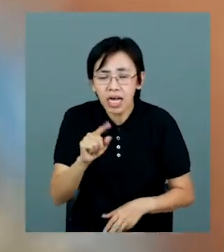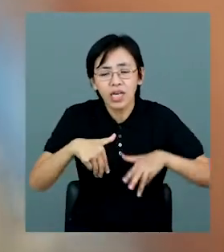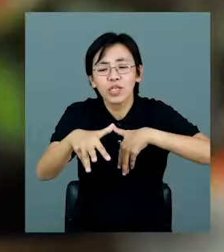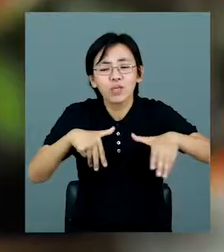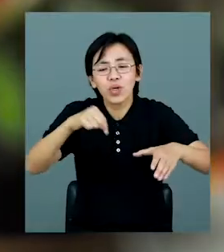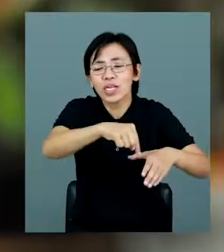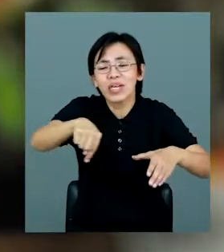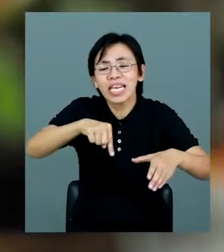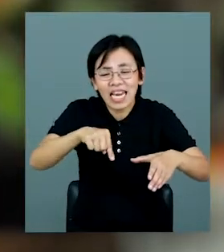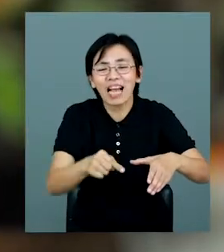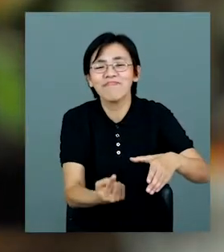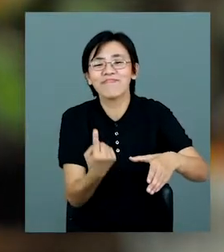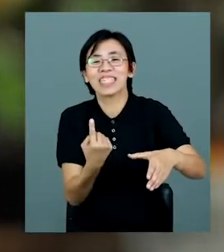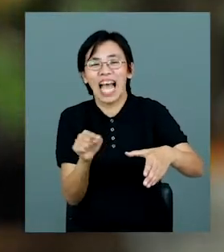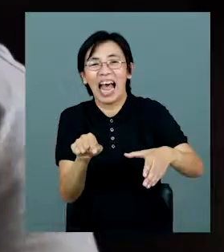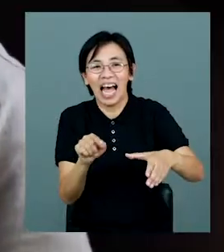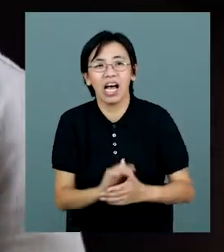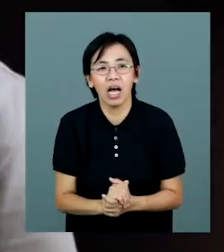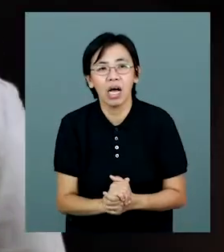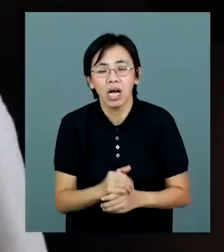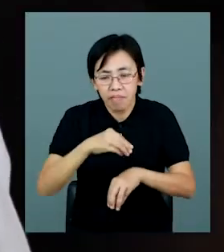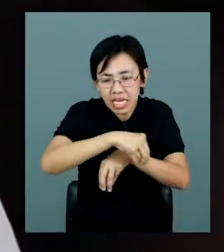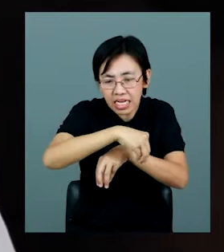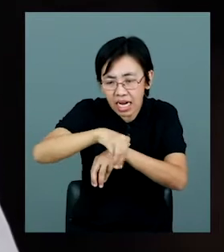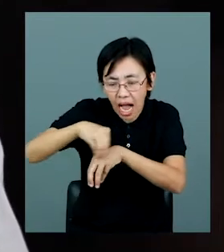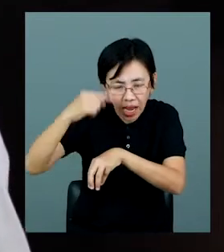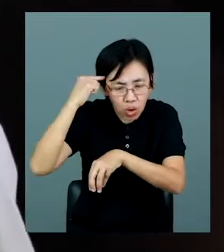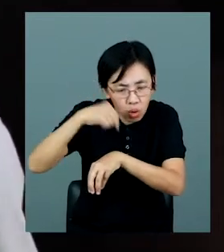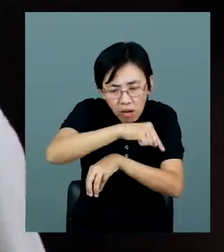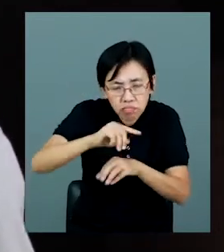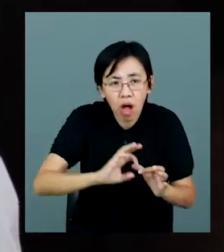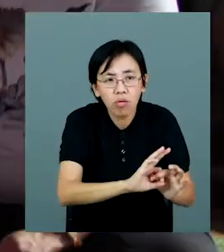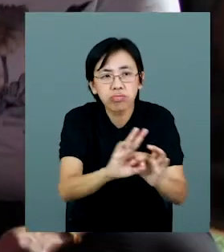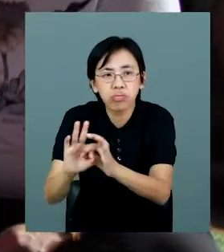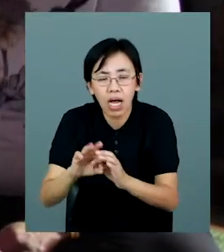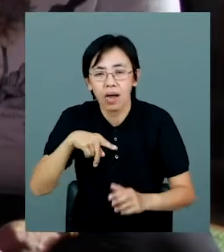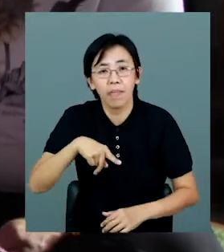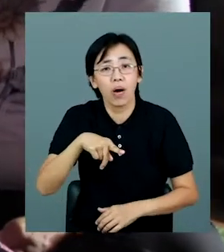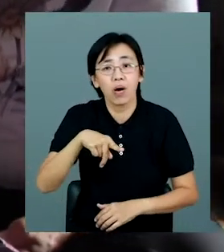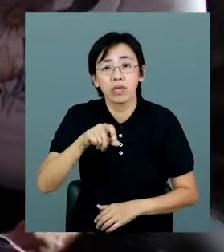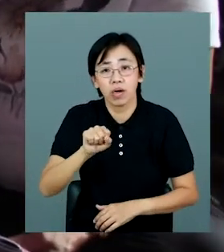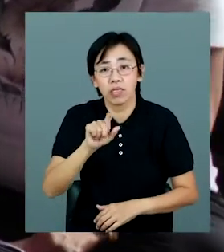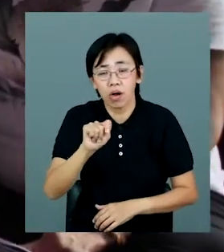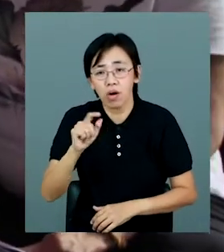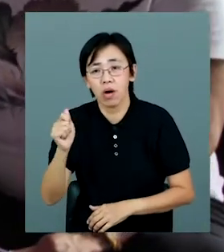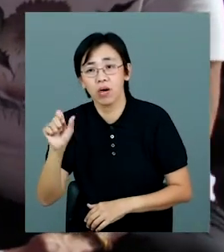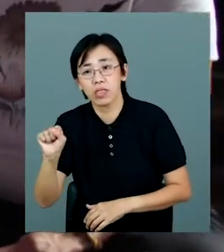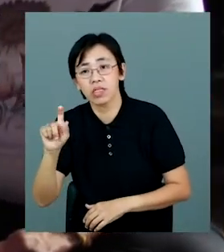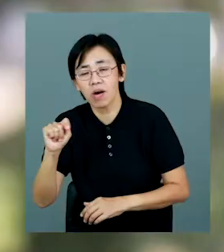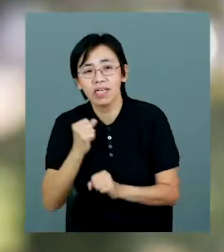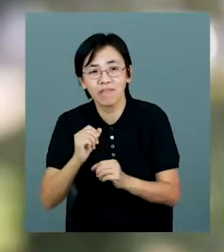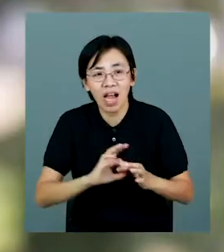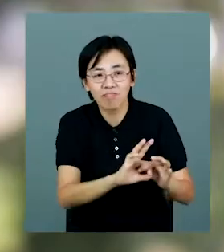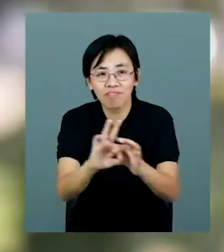หมือนคนที่มาจากชุมชนเดียวกันนะคะมันมีความเป็นเครือข่ายกันอยู่อะค่ะระหว่างพสตกับอสตทำให้การทำงานในพื้น